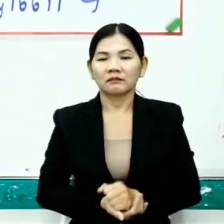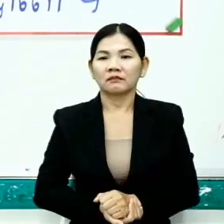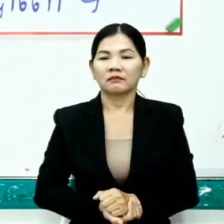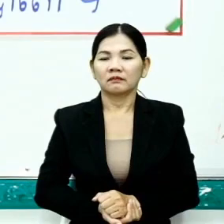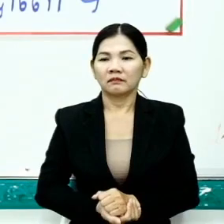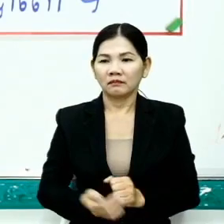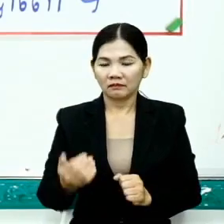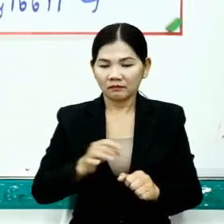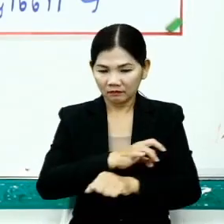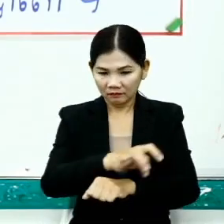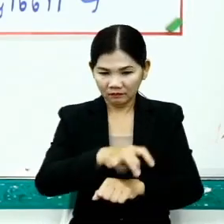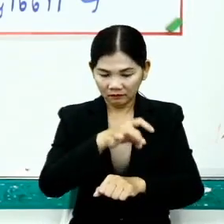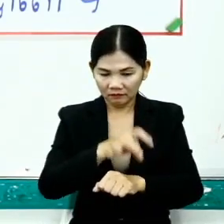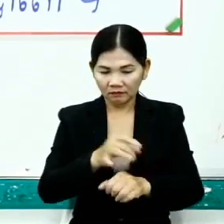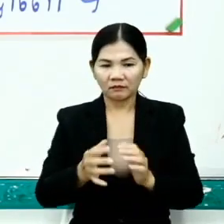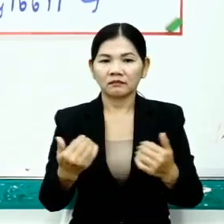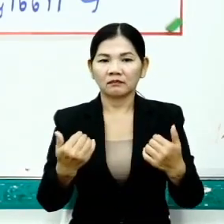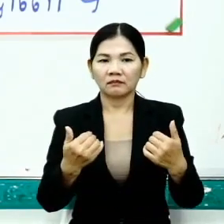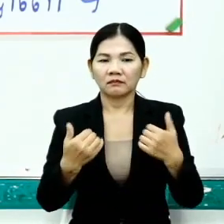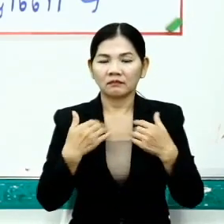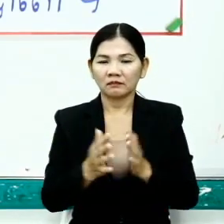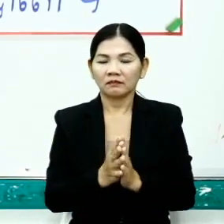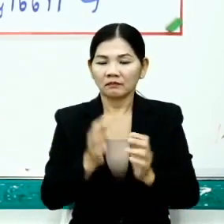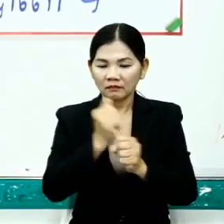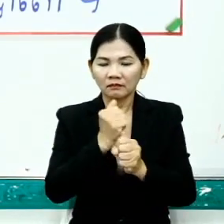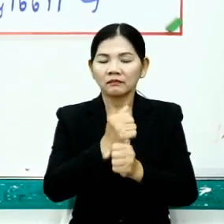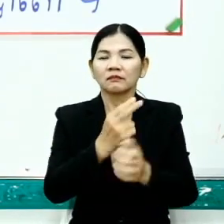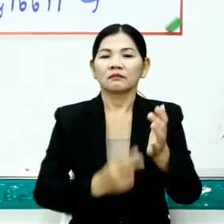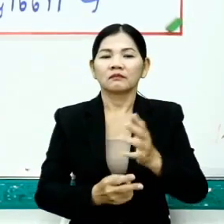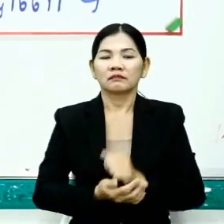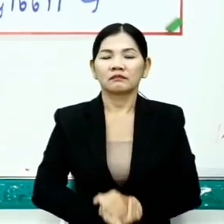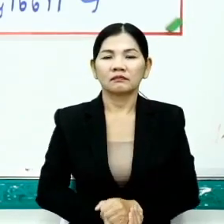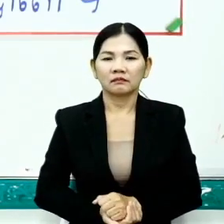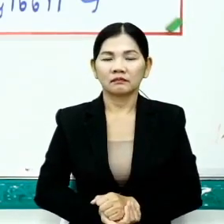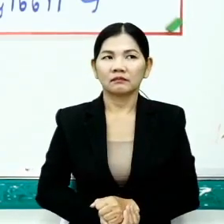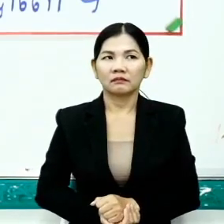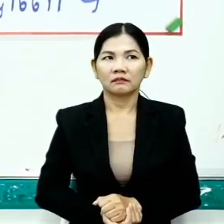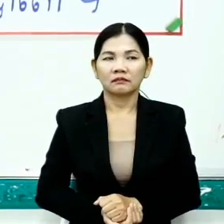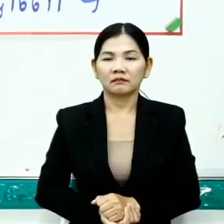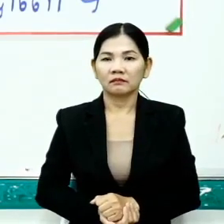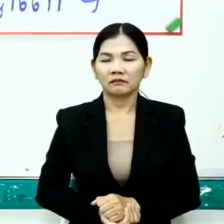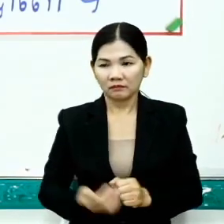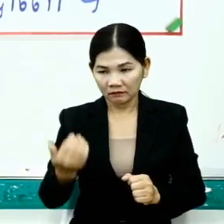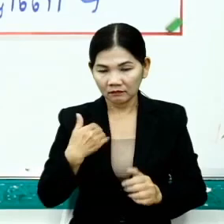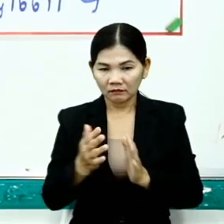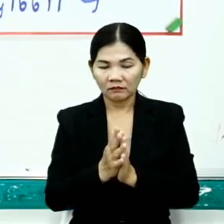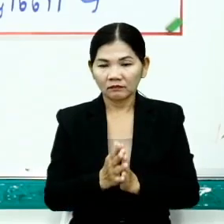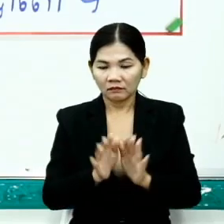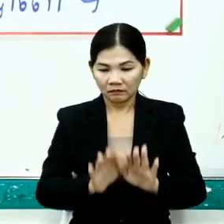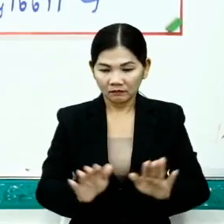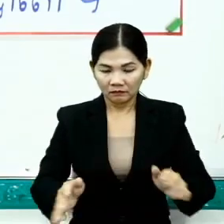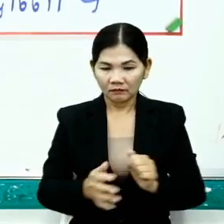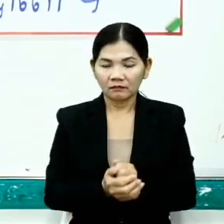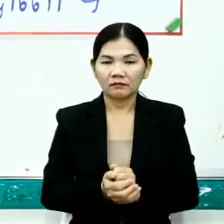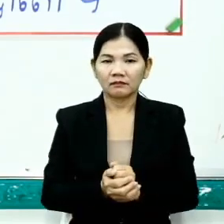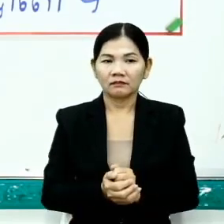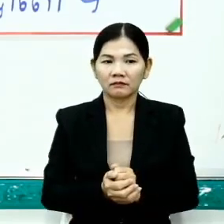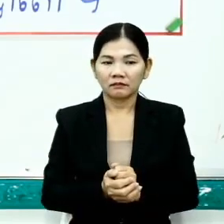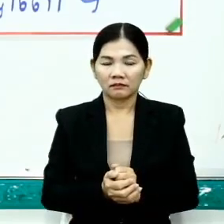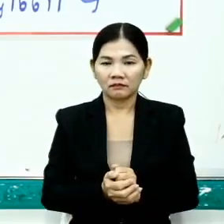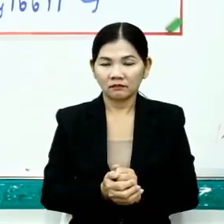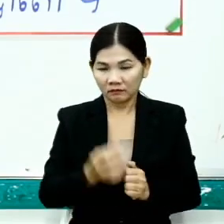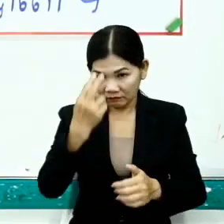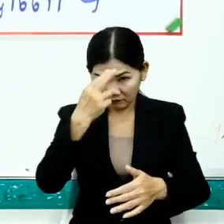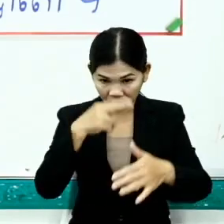តែពរពេលមុនអានអត្ថបទអ្នកគ្រូឲ្យកូនធ្វើអ្វីដែរកូនចាអ្នកគ្រូឲ្យកូនកូនអើកូន